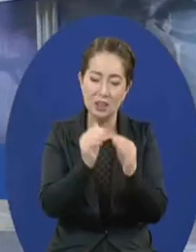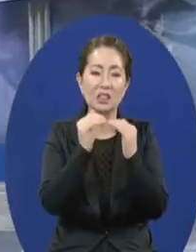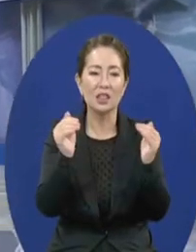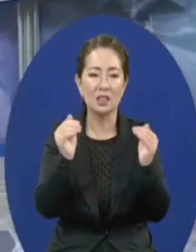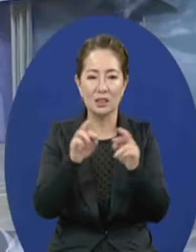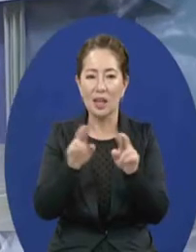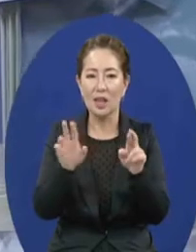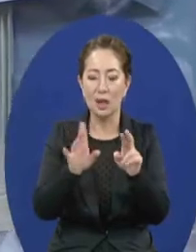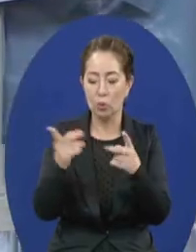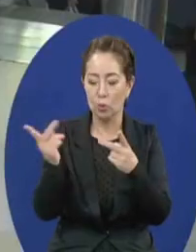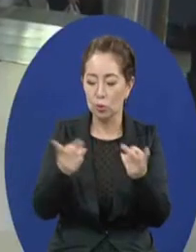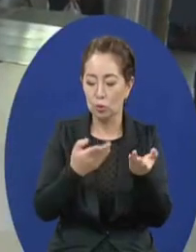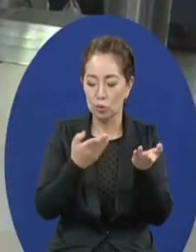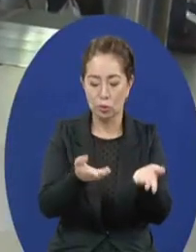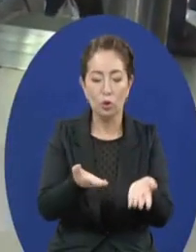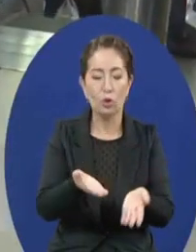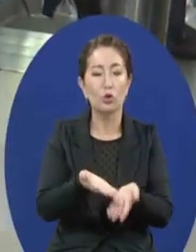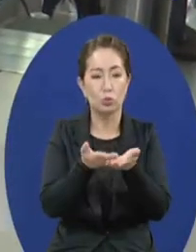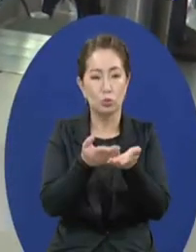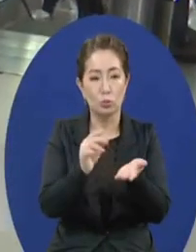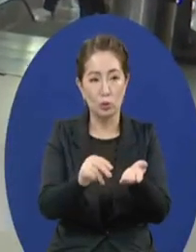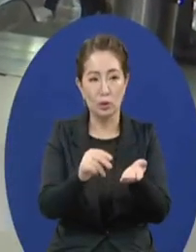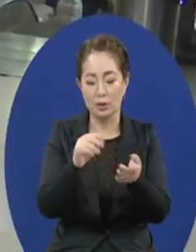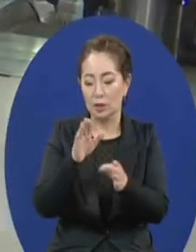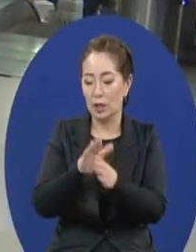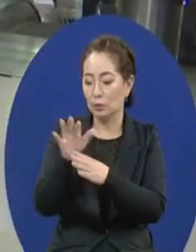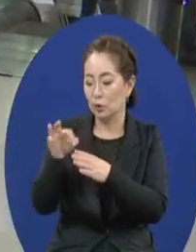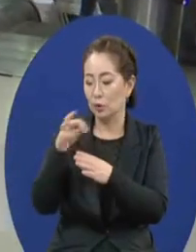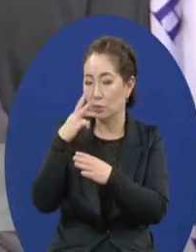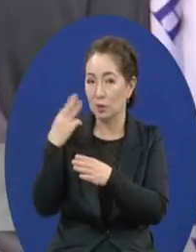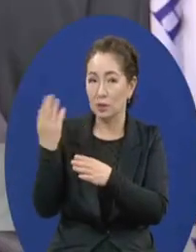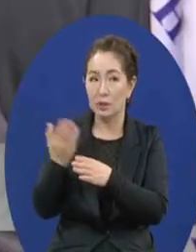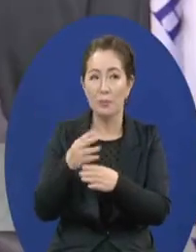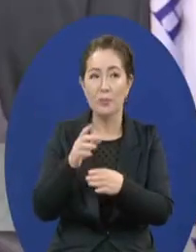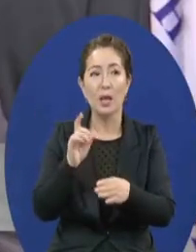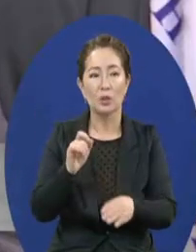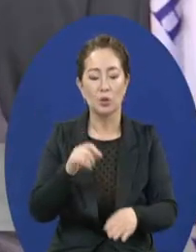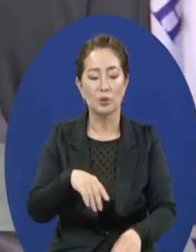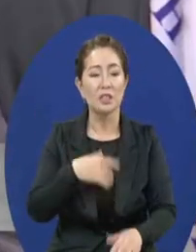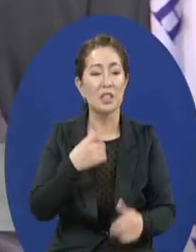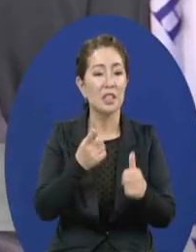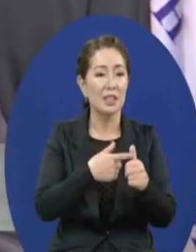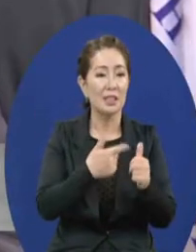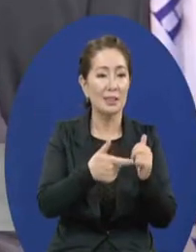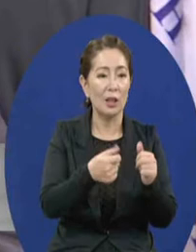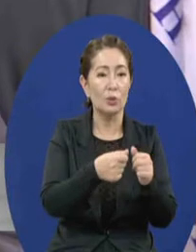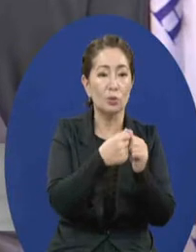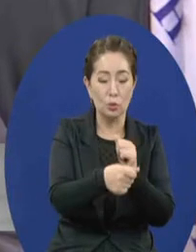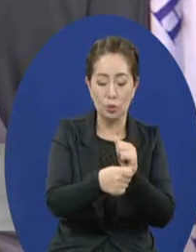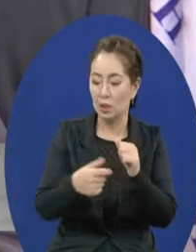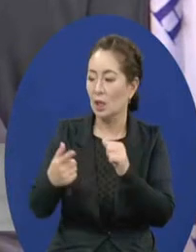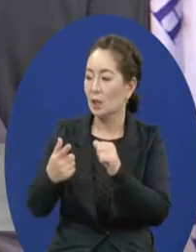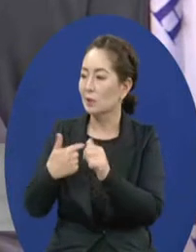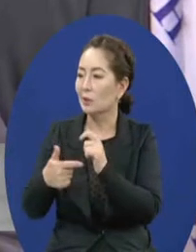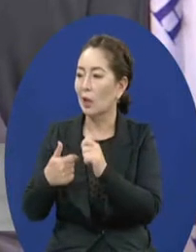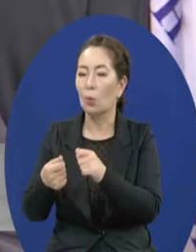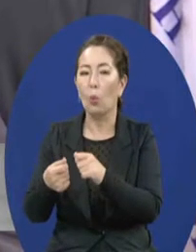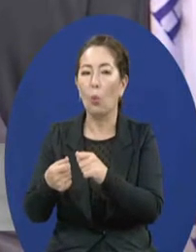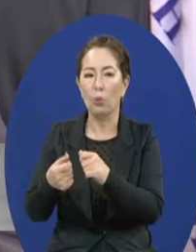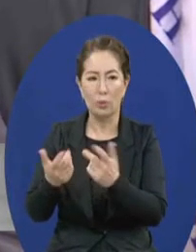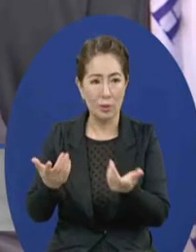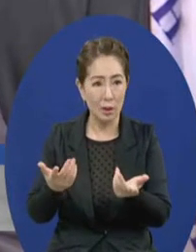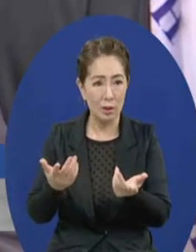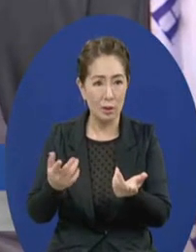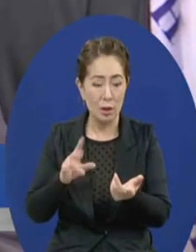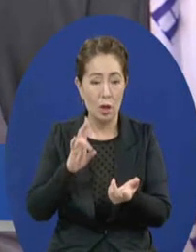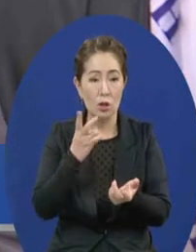тэг шалгалгүй үйлчлэхэд хөшүүрэг болно гэж албаны их сурвалж хэллээ. Хинэн татвар төлөөд хинэн татвар төлдөг юм бэ?